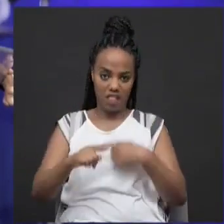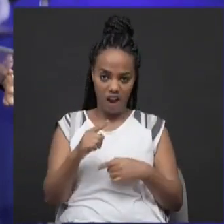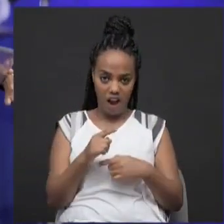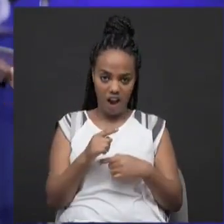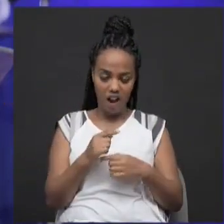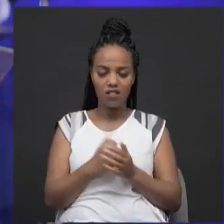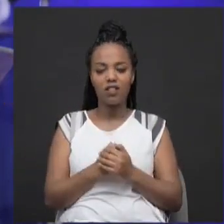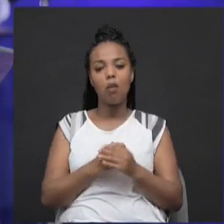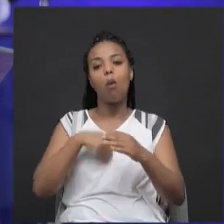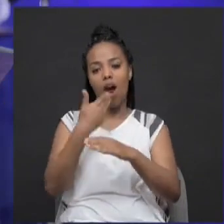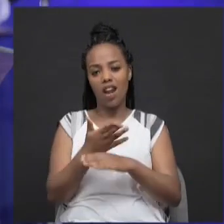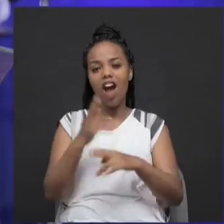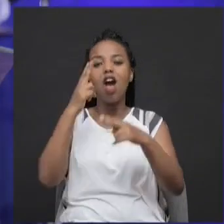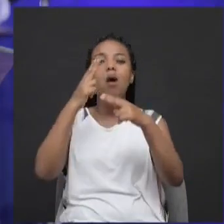በስሜ